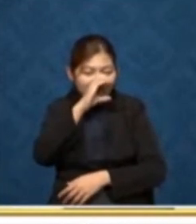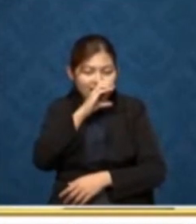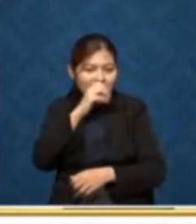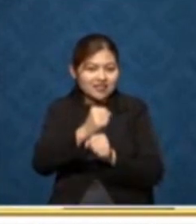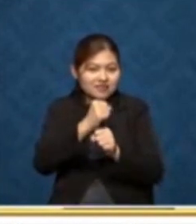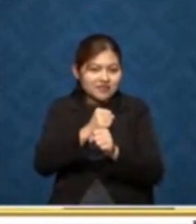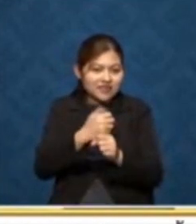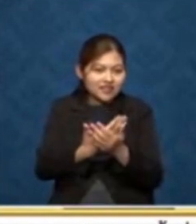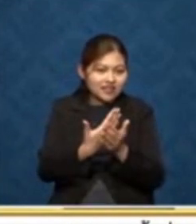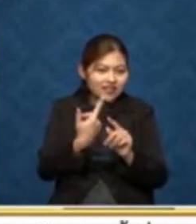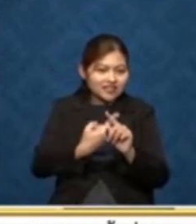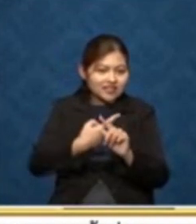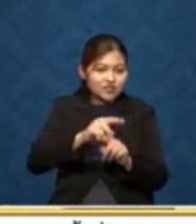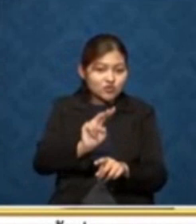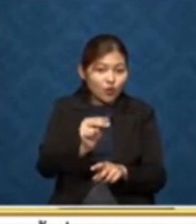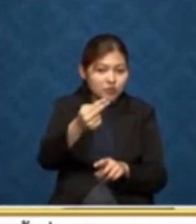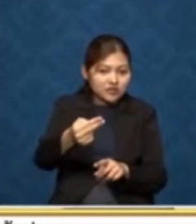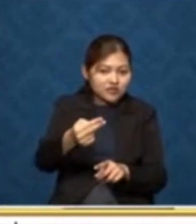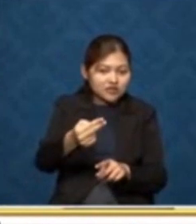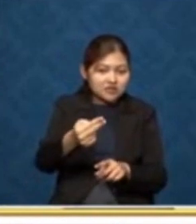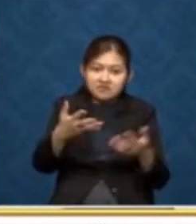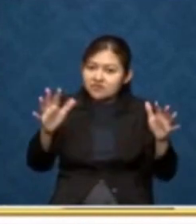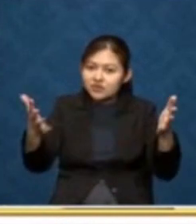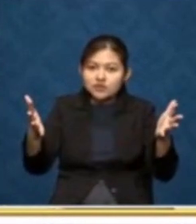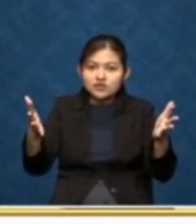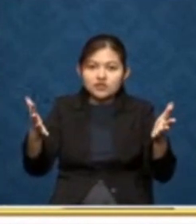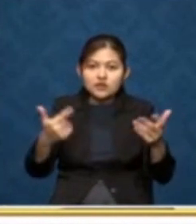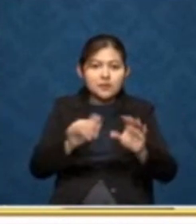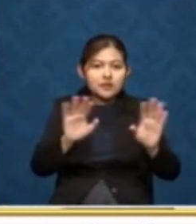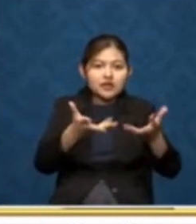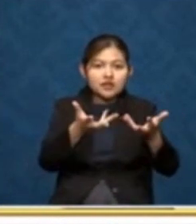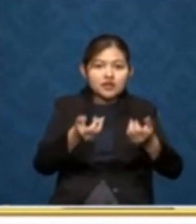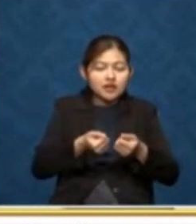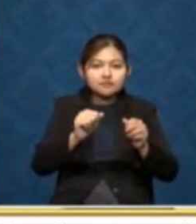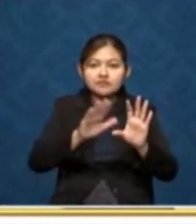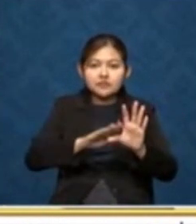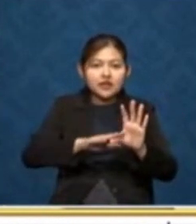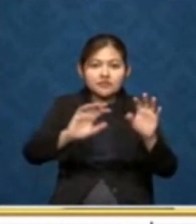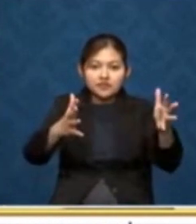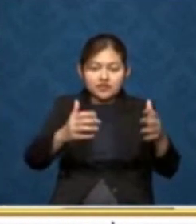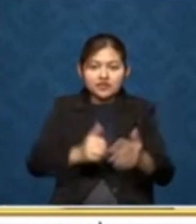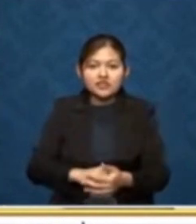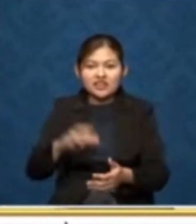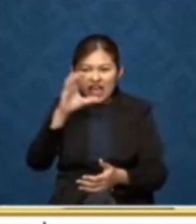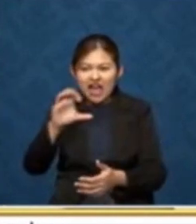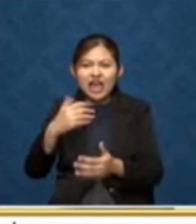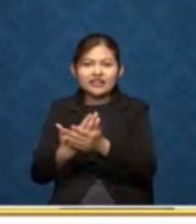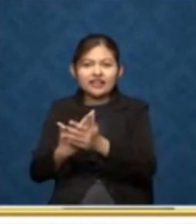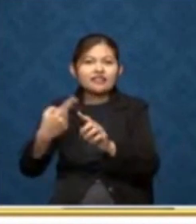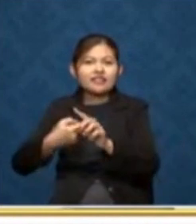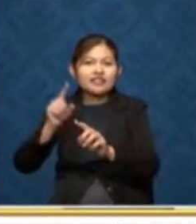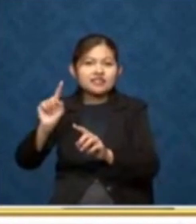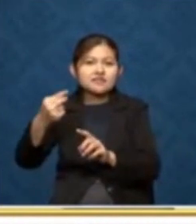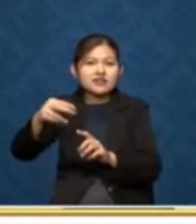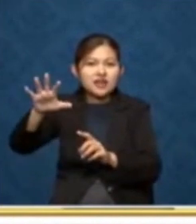มดูหน่อยไม่มีครับหางานที่เงินเดือน15,000ยังยากเลยครับในพื้นที่ของผม